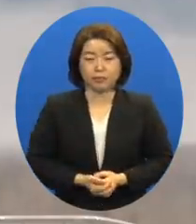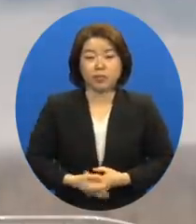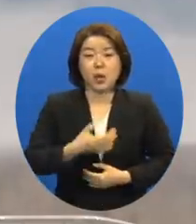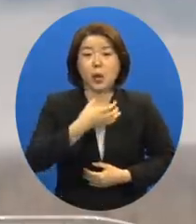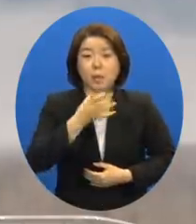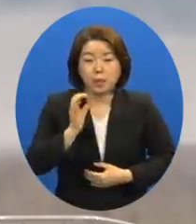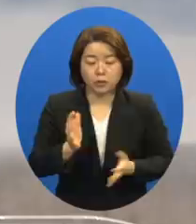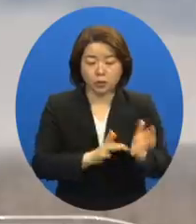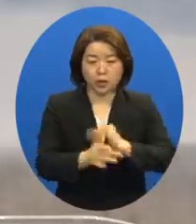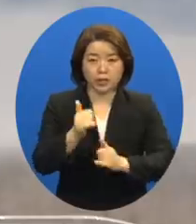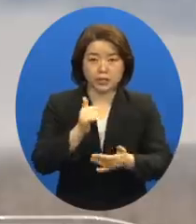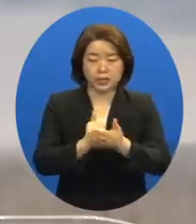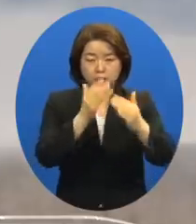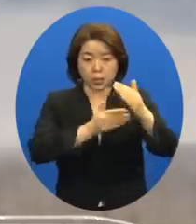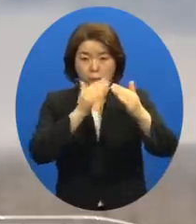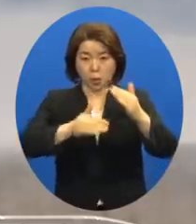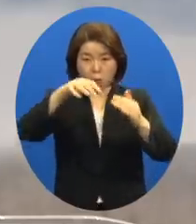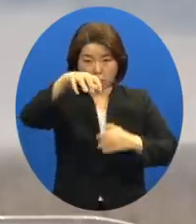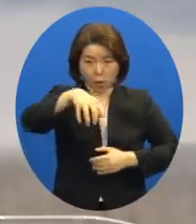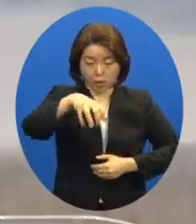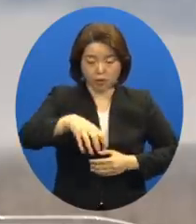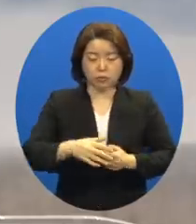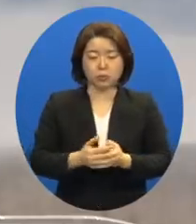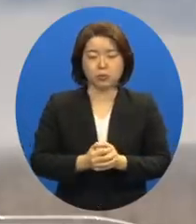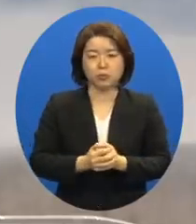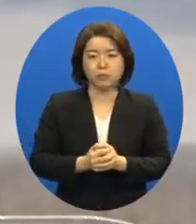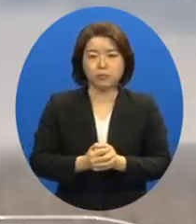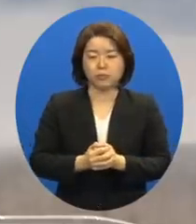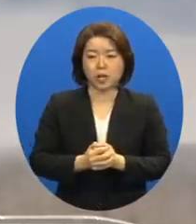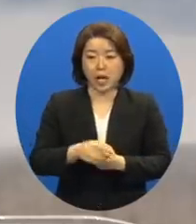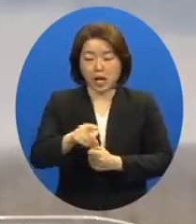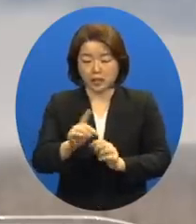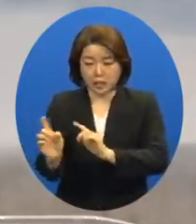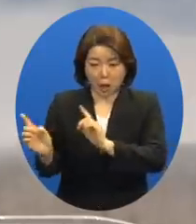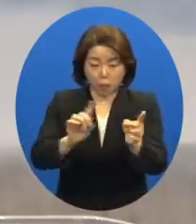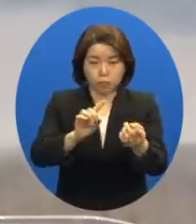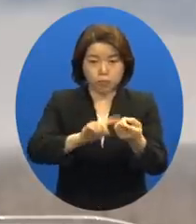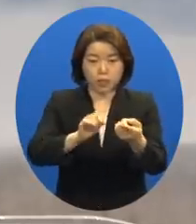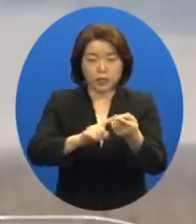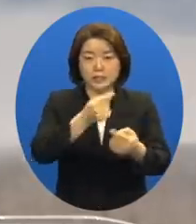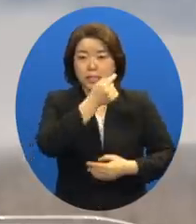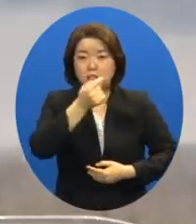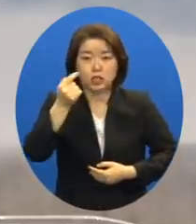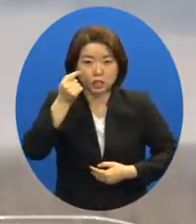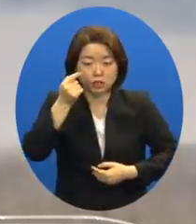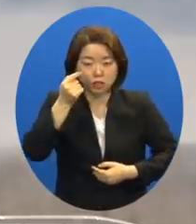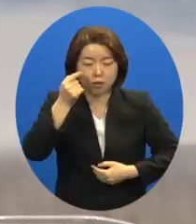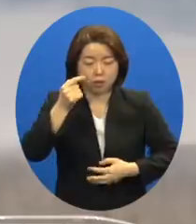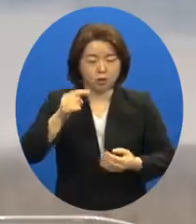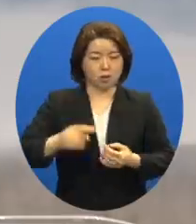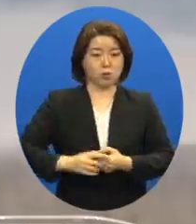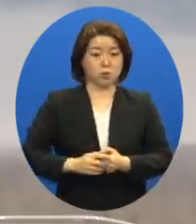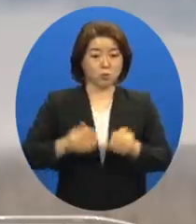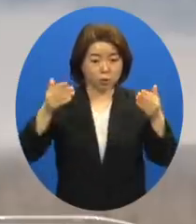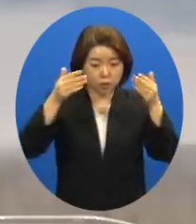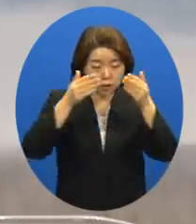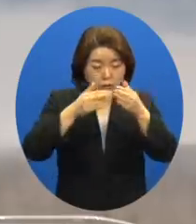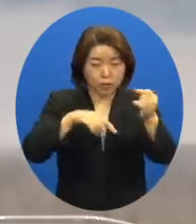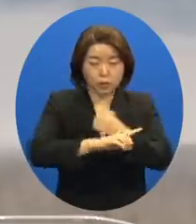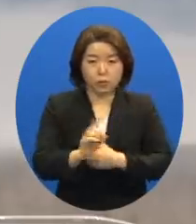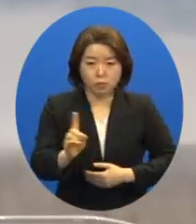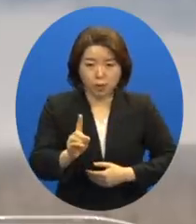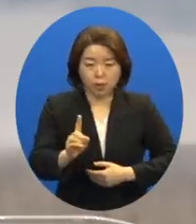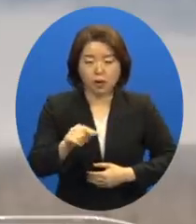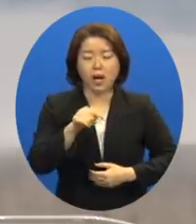베드로가 예수님을 공개적으로 부활을 증거했다는 것에 대해서 우리가 주목하는 이유는 그것은 바로